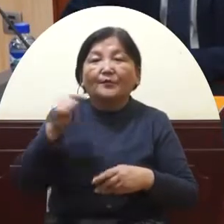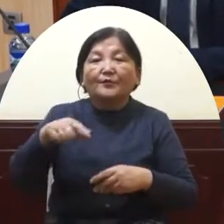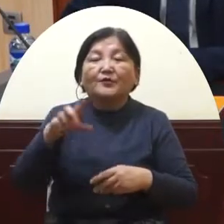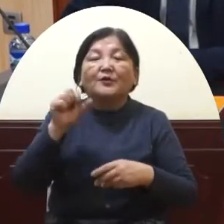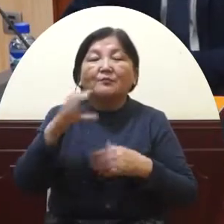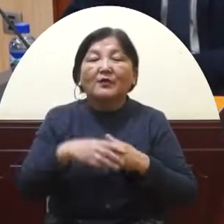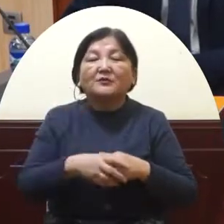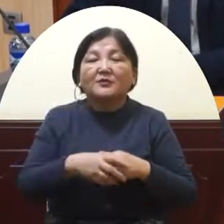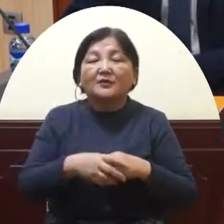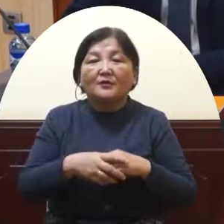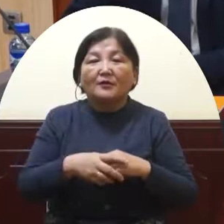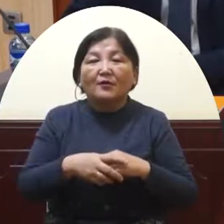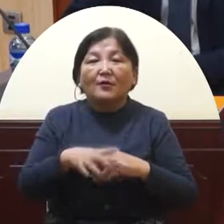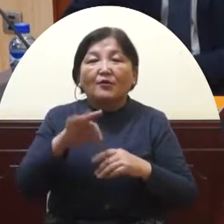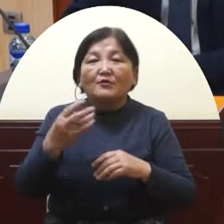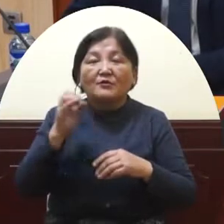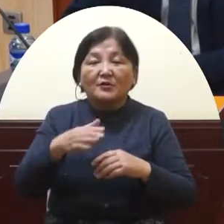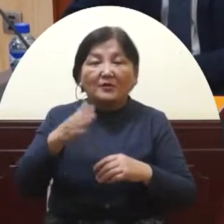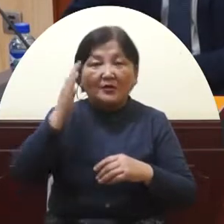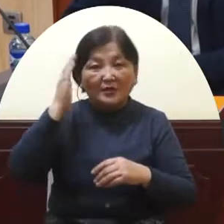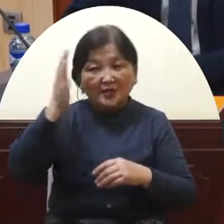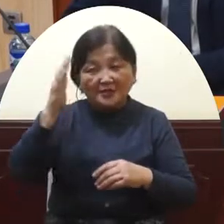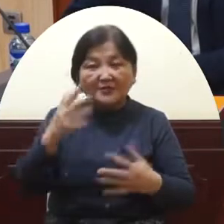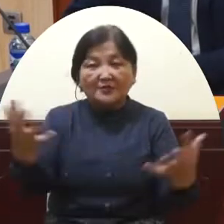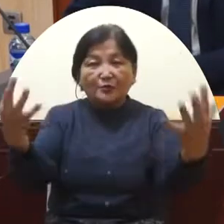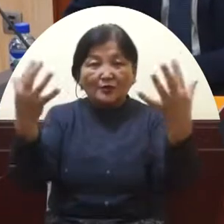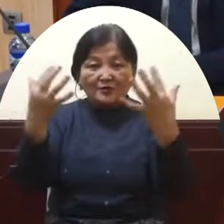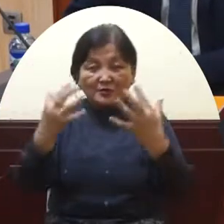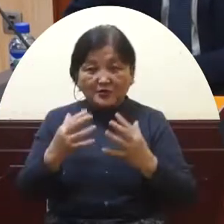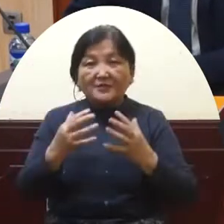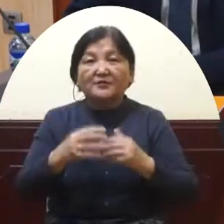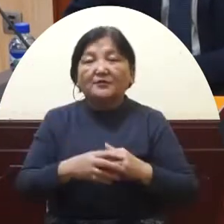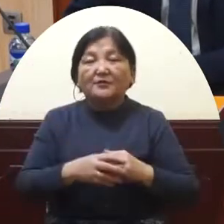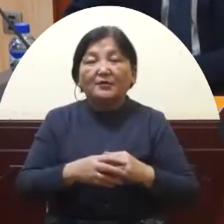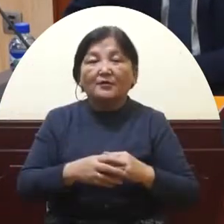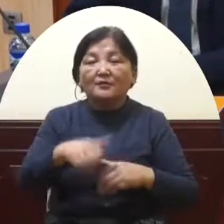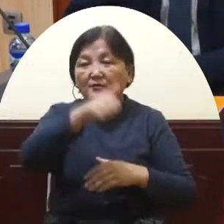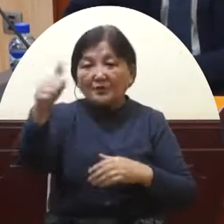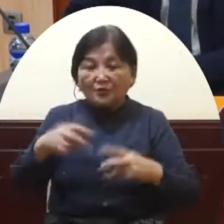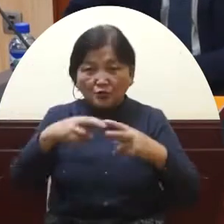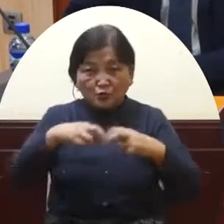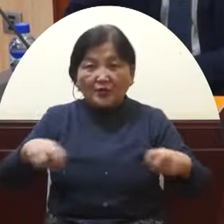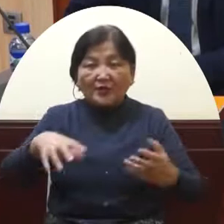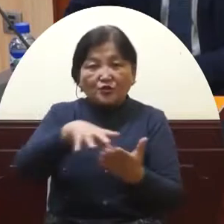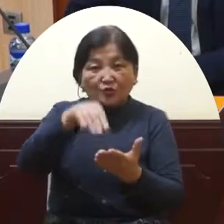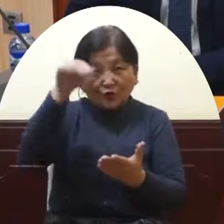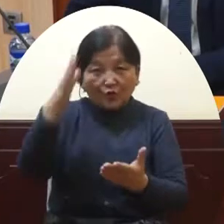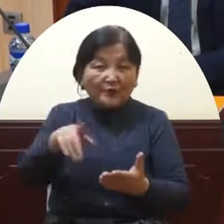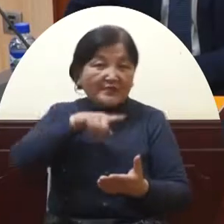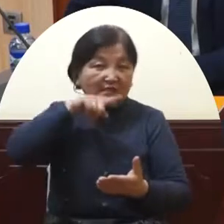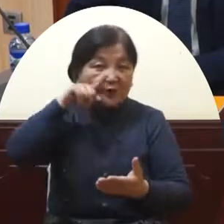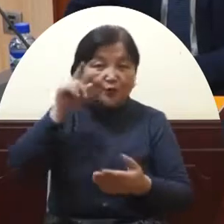одоо олон нийтэд ярилц хүрцээсэн одоо нийт судлаач, оюутан залуучууд маань